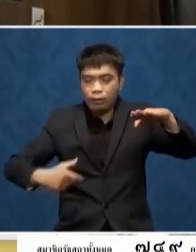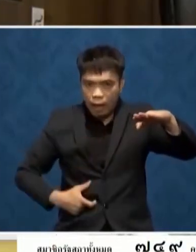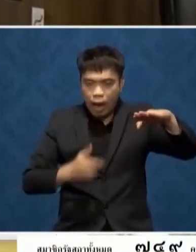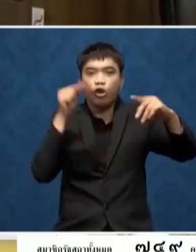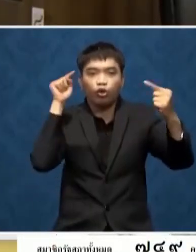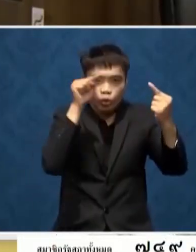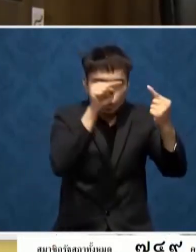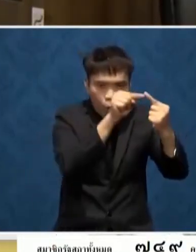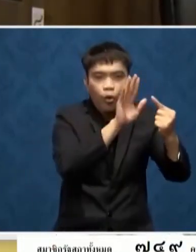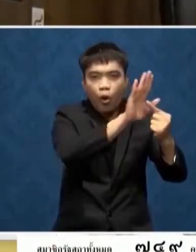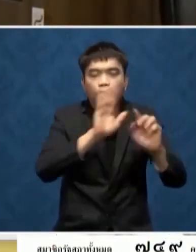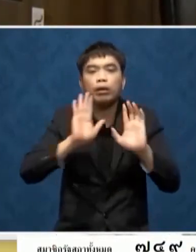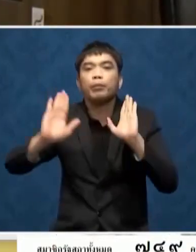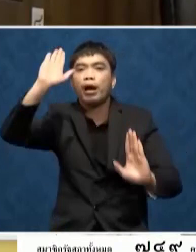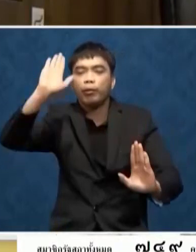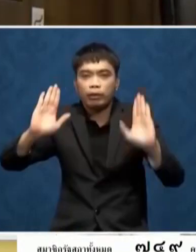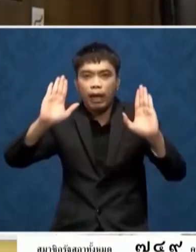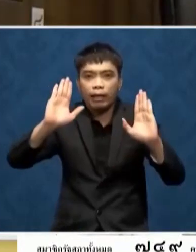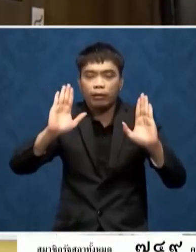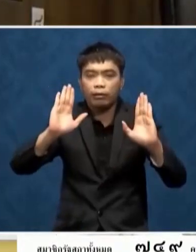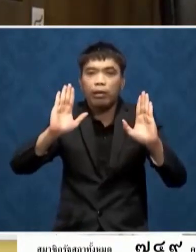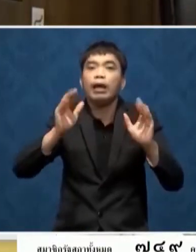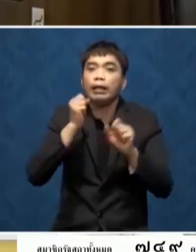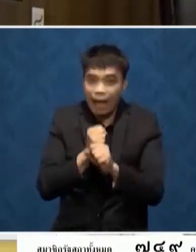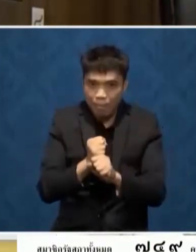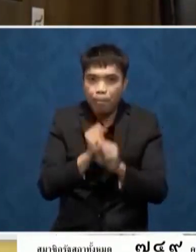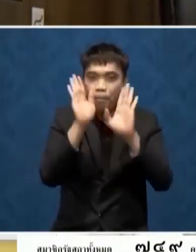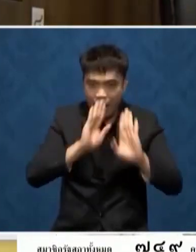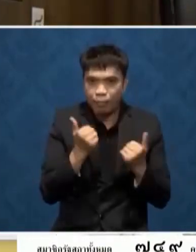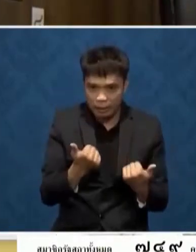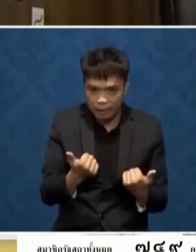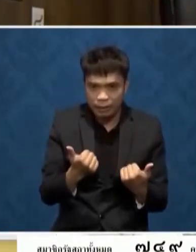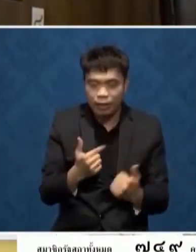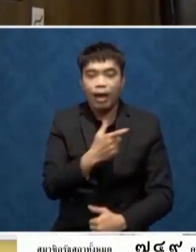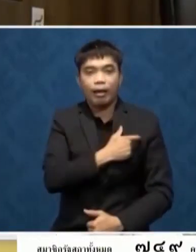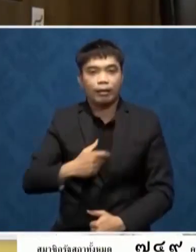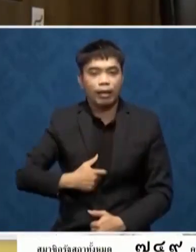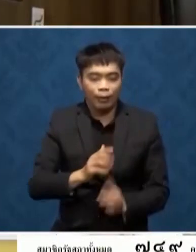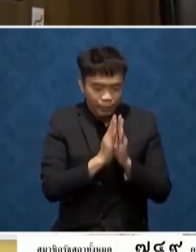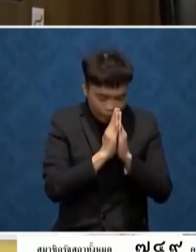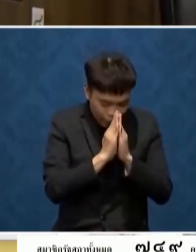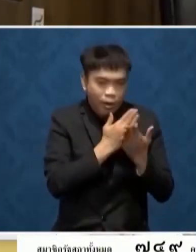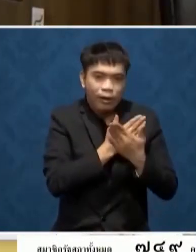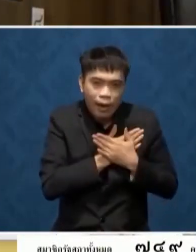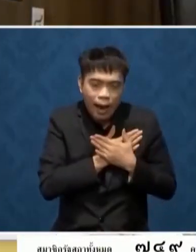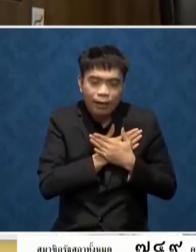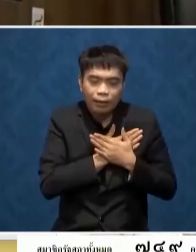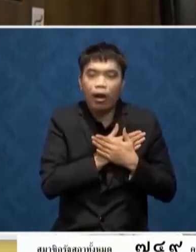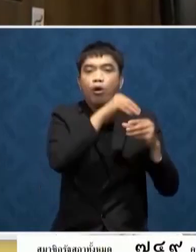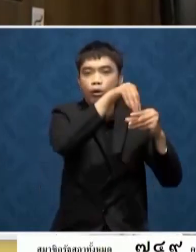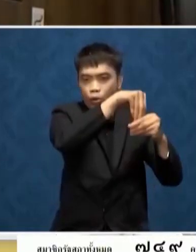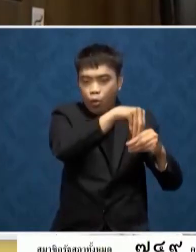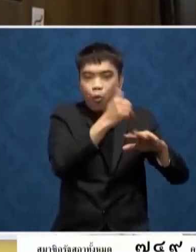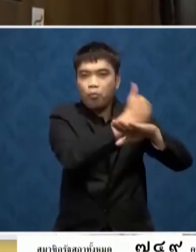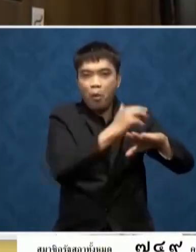กับสังคมประชาธิปไตยสมัยใหม่ทำแบบนี้ครับสถาบันพระมหากษัตริย์ที่เรารักถึงจะดำรงอยู่ได้อย่างสง่างาม